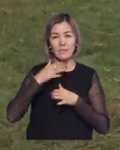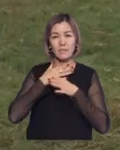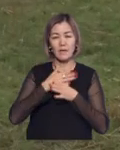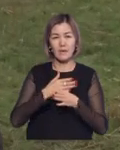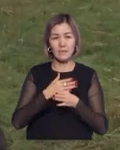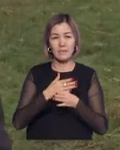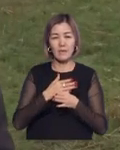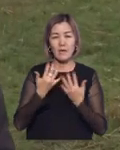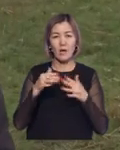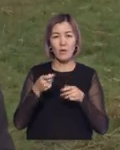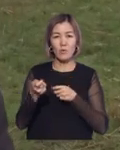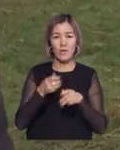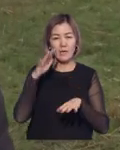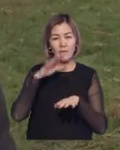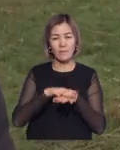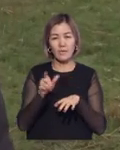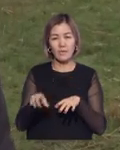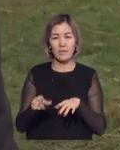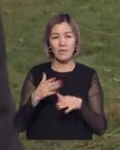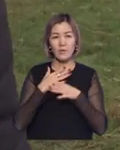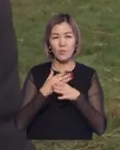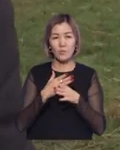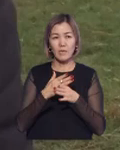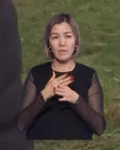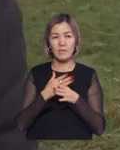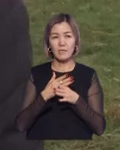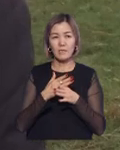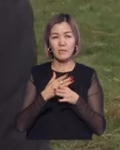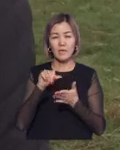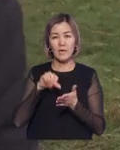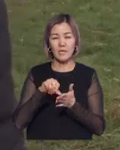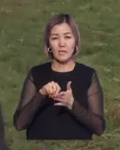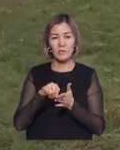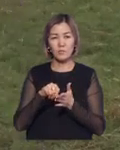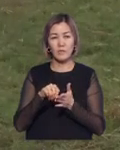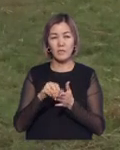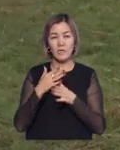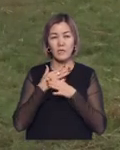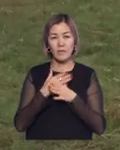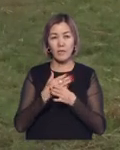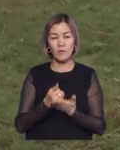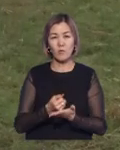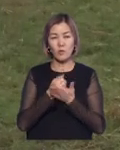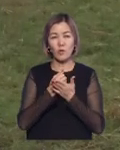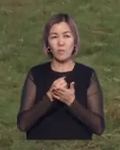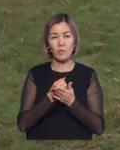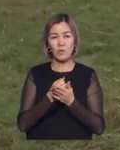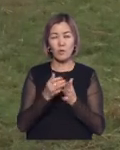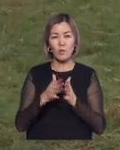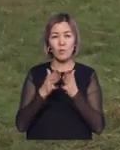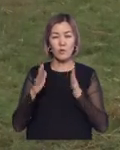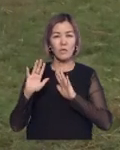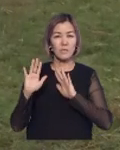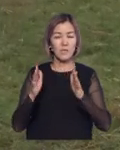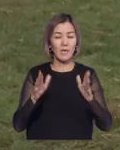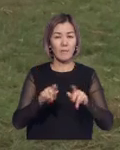әрі ауыл әкімі, аудан әкімінің араласуы мен соғыстерінің қалдары менен мені осы осындай үлкен саябақ